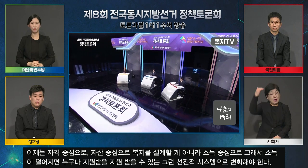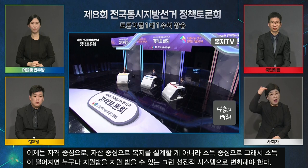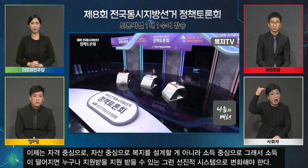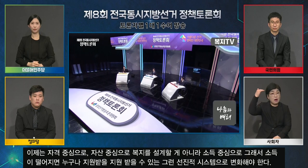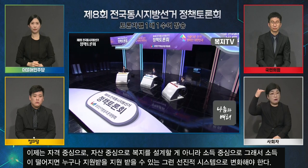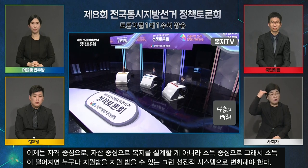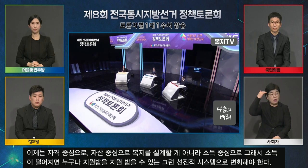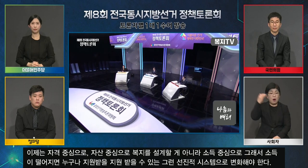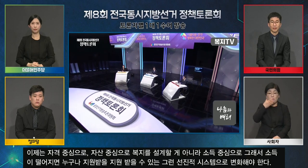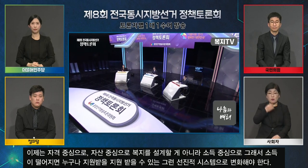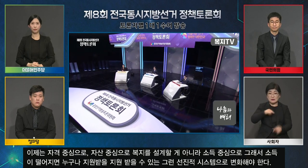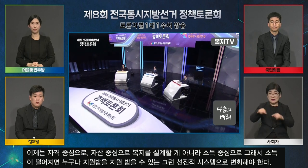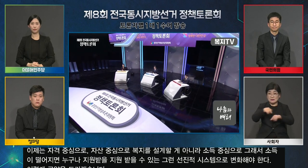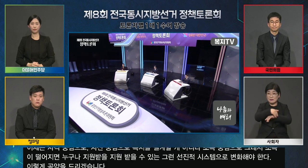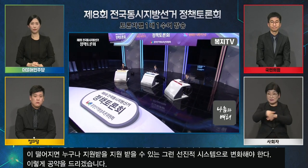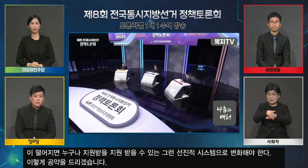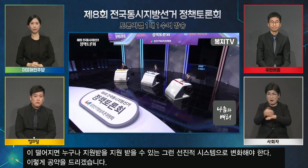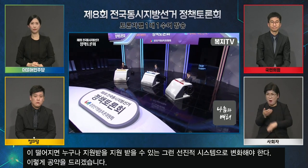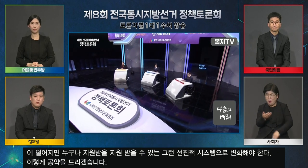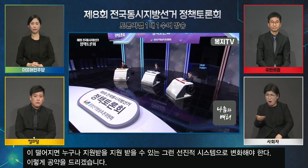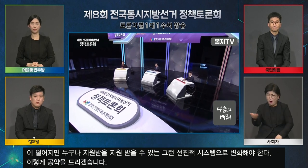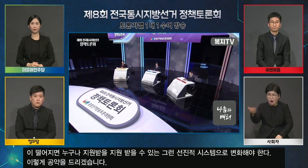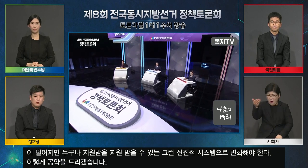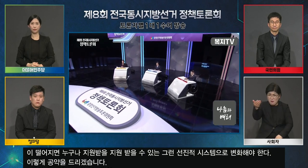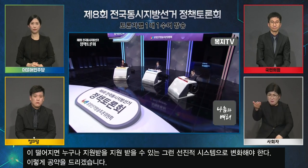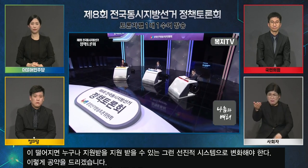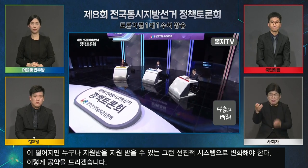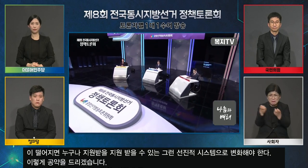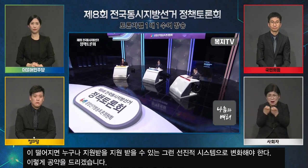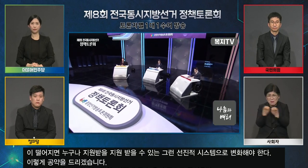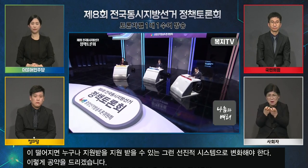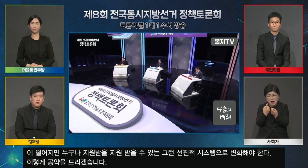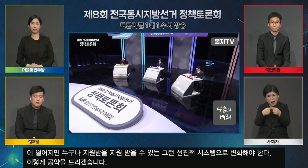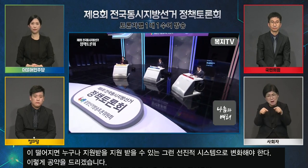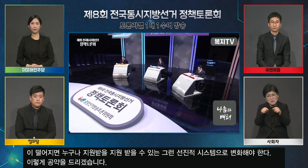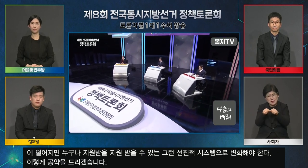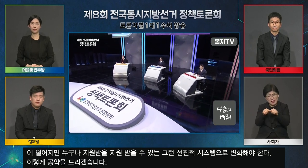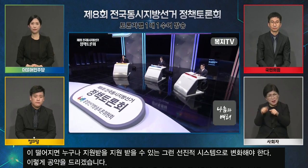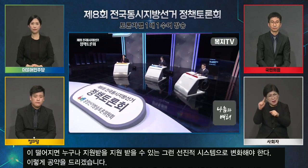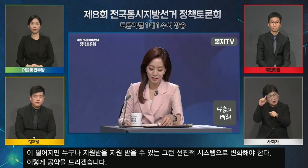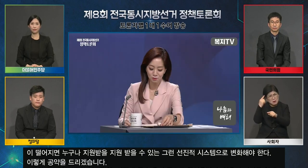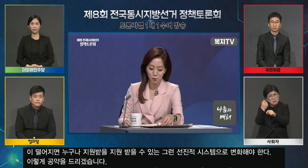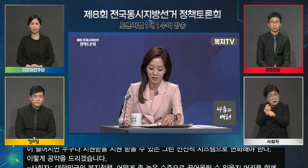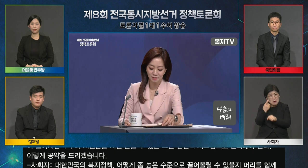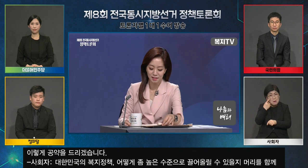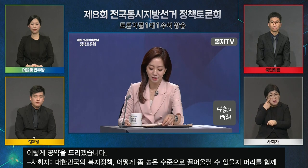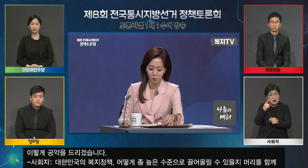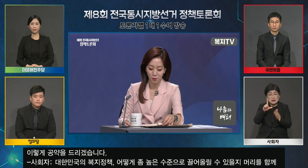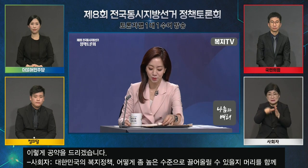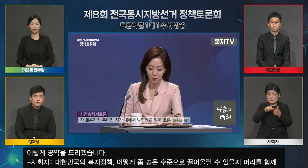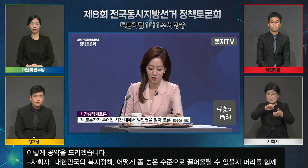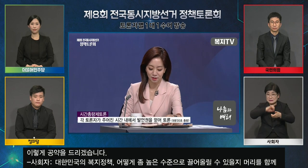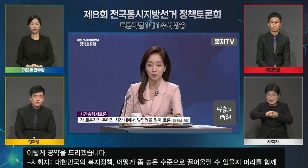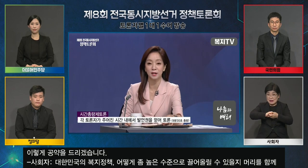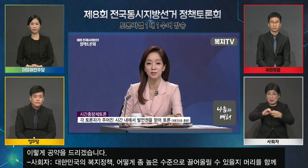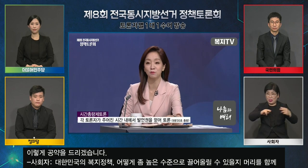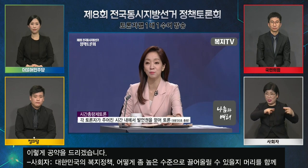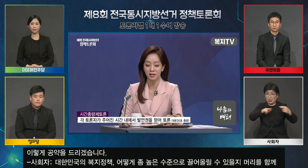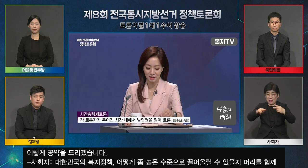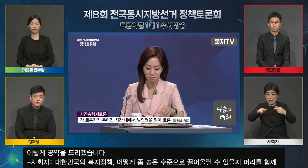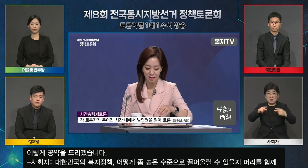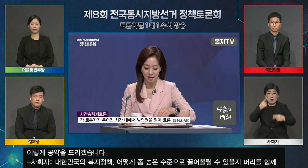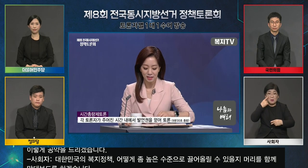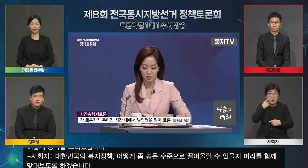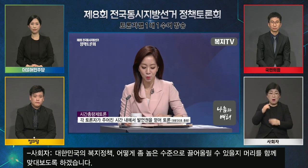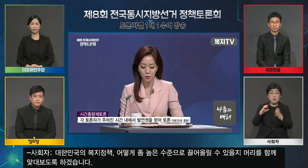복지정책 어떻게 좀 높은 수준으로 끌어올릴 수 있을지 머리를 함께 맞대 보도록 하겠습니다. 시간 총량제 토론으로 이어가도록 하죠.